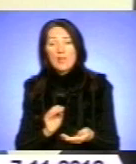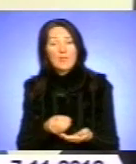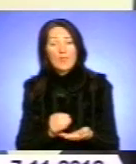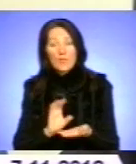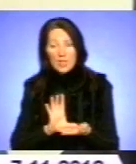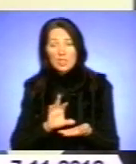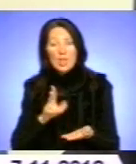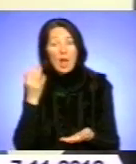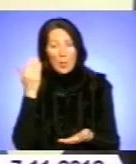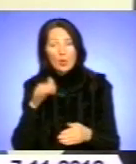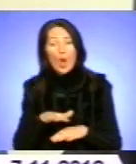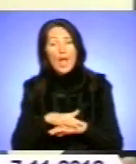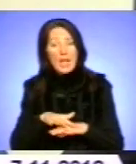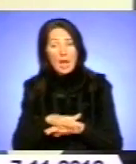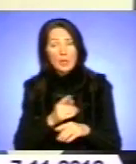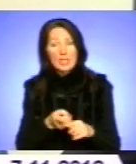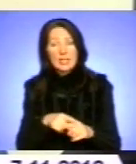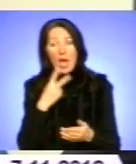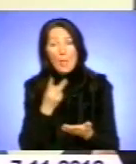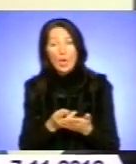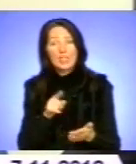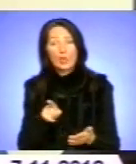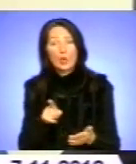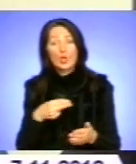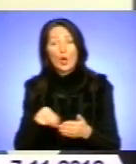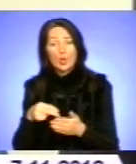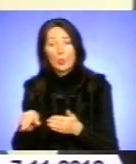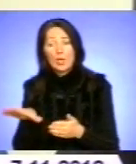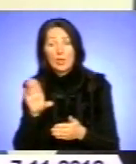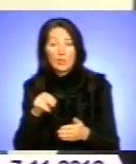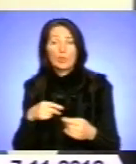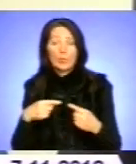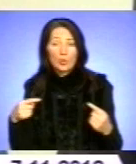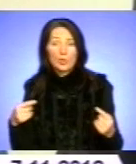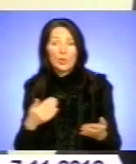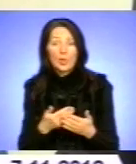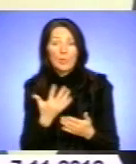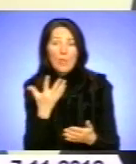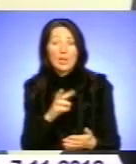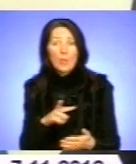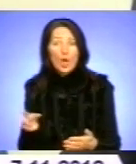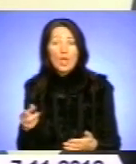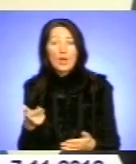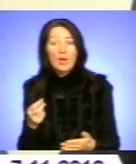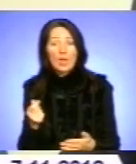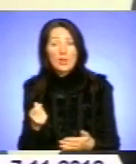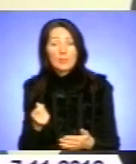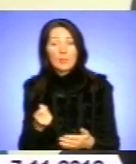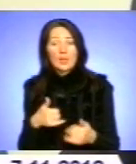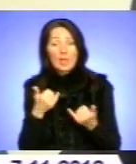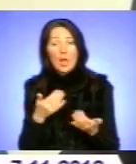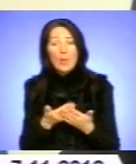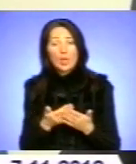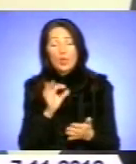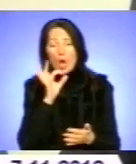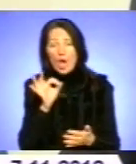минулій ярмарці. А це показник того, що розкупили всю продукцію, я вже сказав, майже на 5 мільйонів гривень. От, для прикладу, я